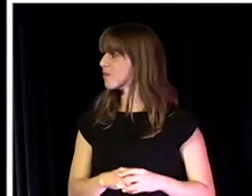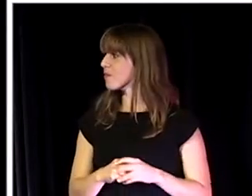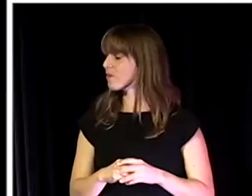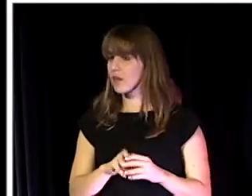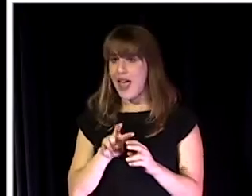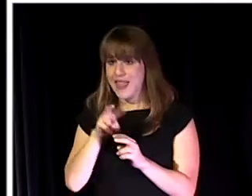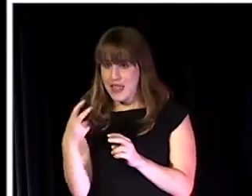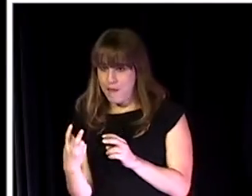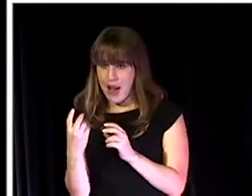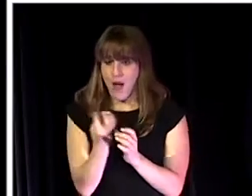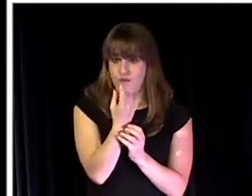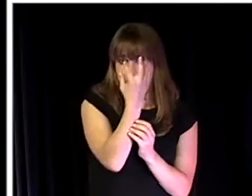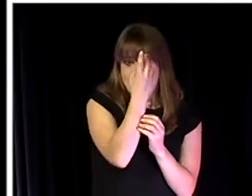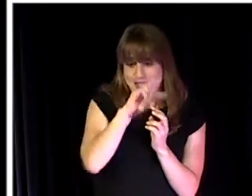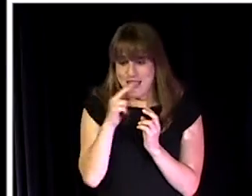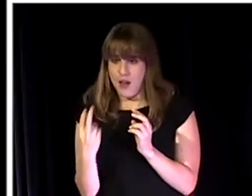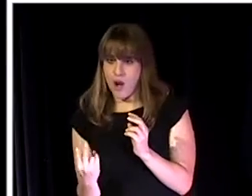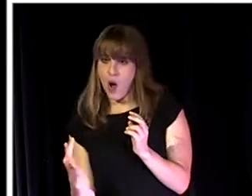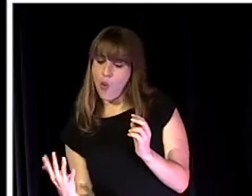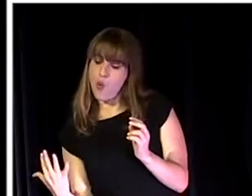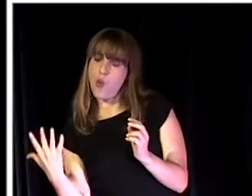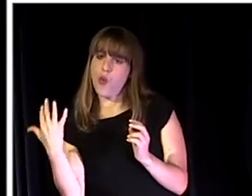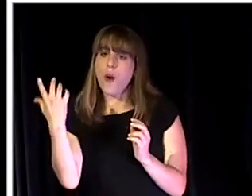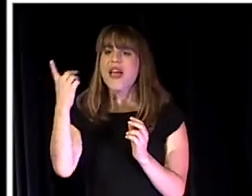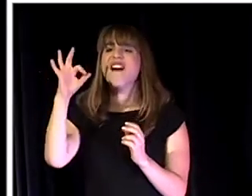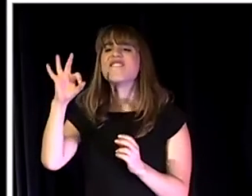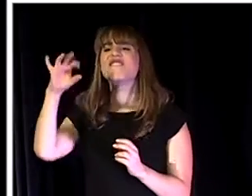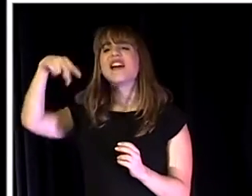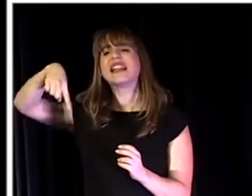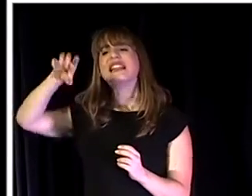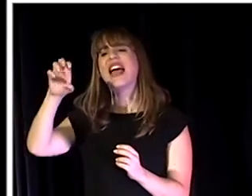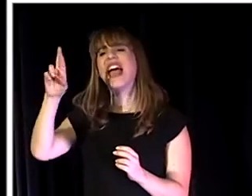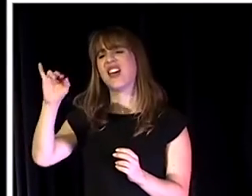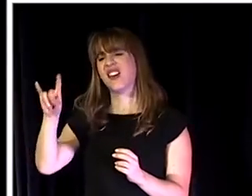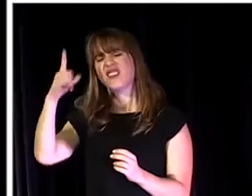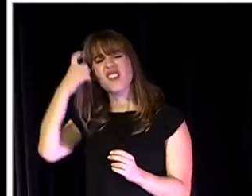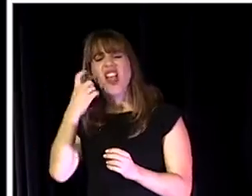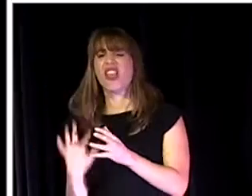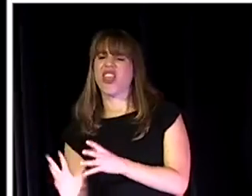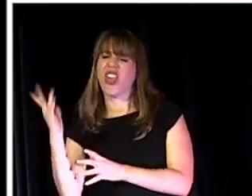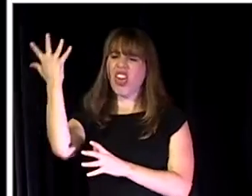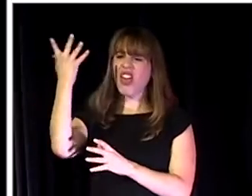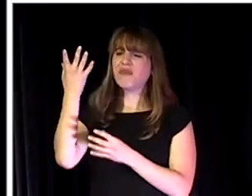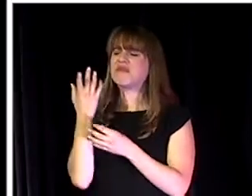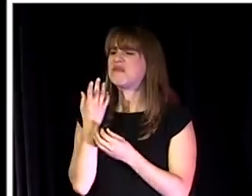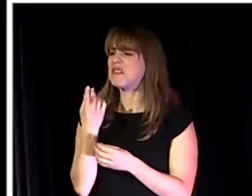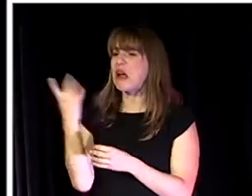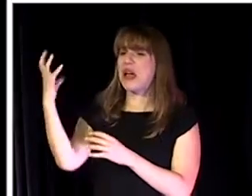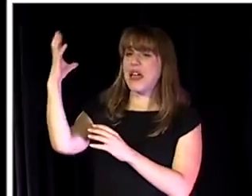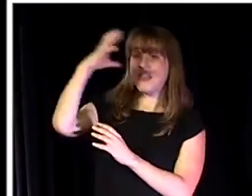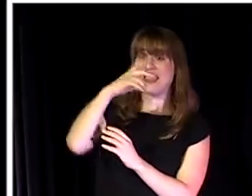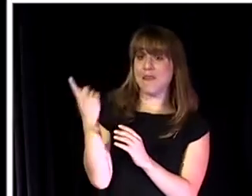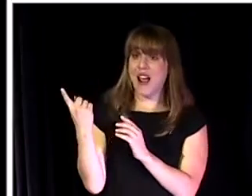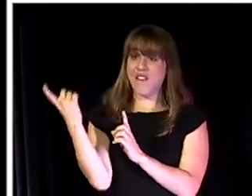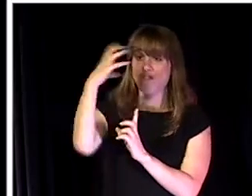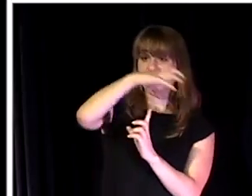Δίπλα στο λινάρι μεγάλωνε και μία φτέρη. Ξέρετε, αυτές τις ψηλές, τις ξερακιανές που γέρνουν δίπλα στα άλλα